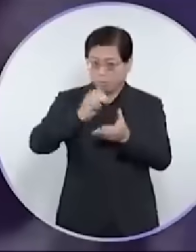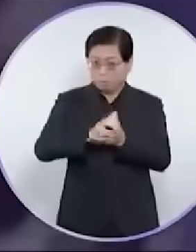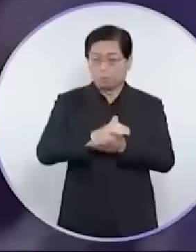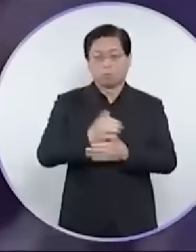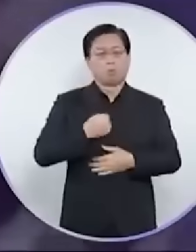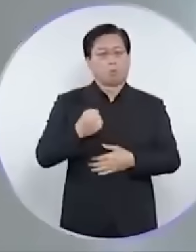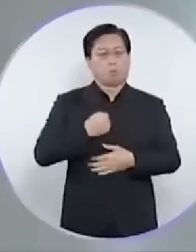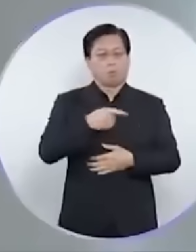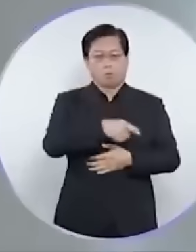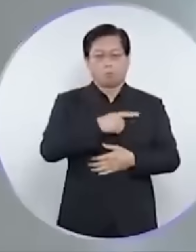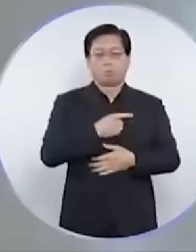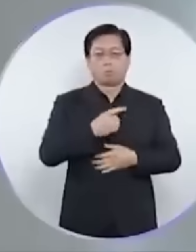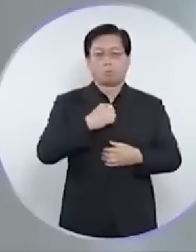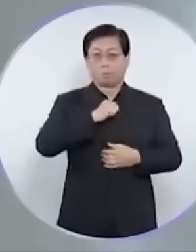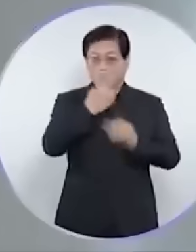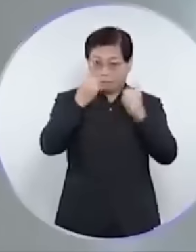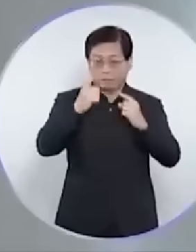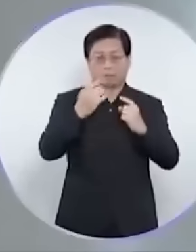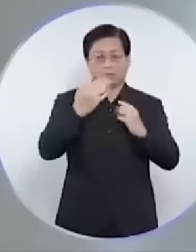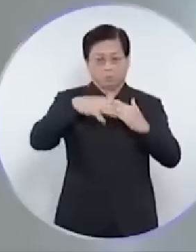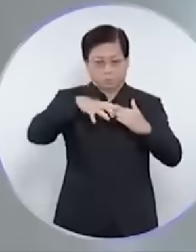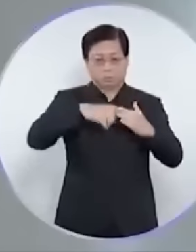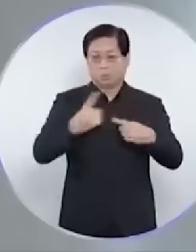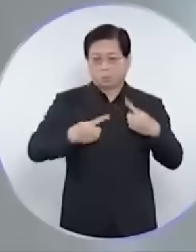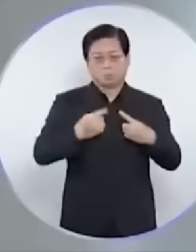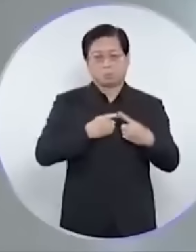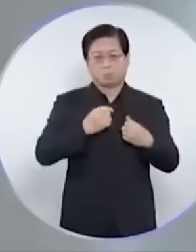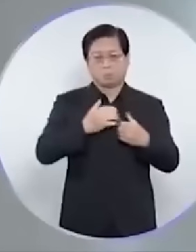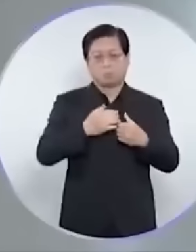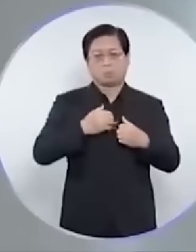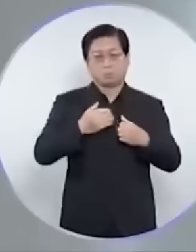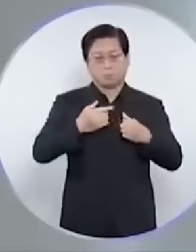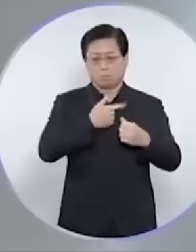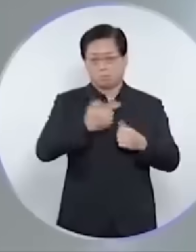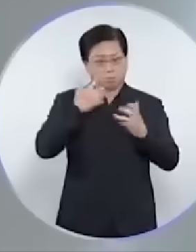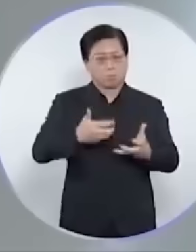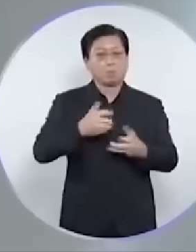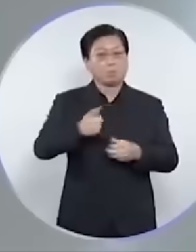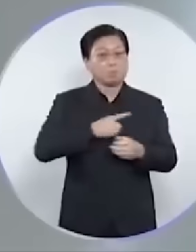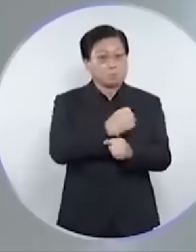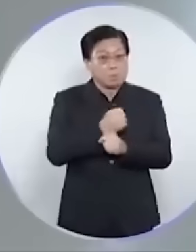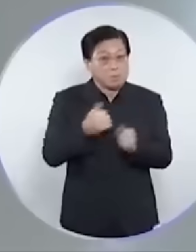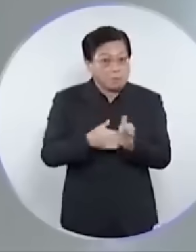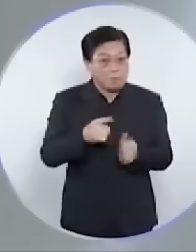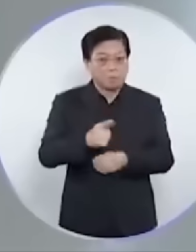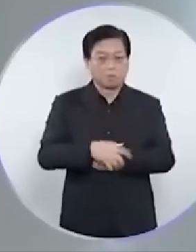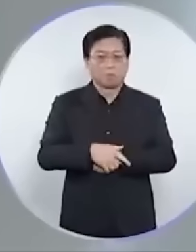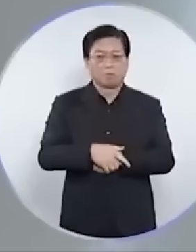心台大的学术自由，关心台大的发展。你只注意到